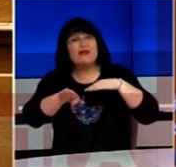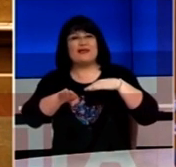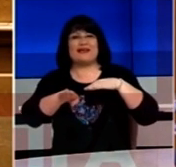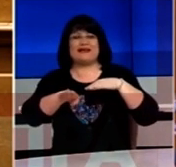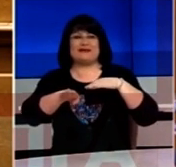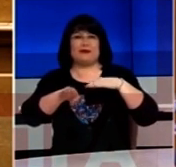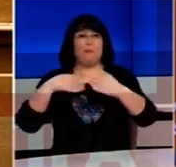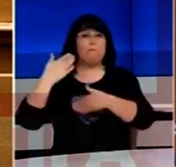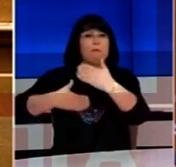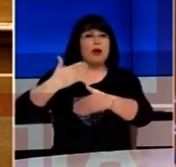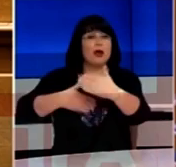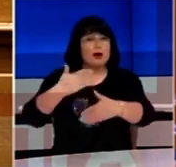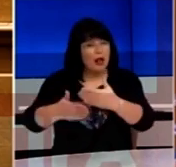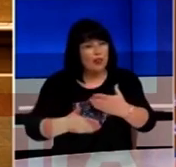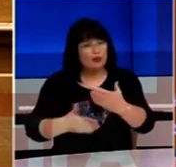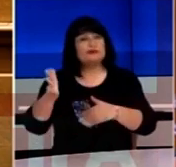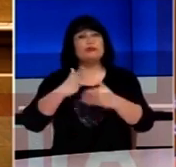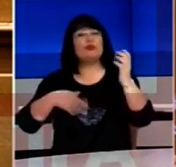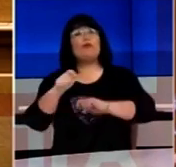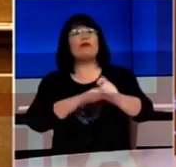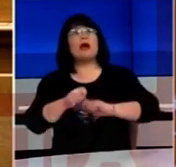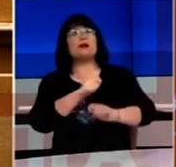παράδοση που χτίστηκε